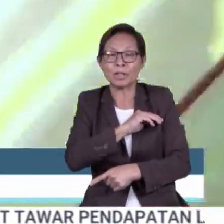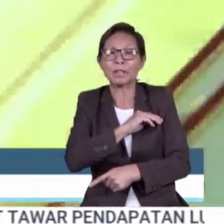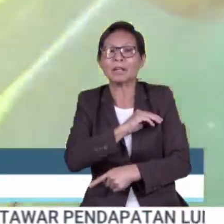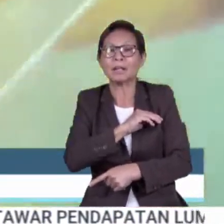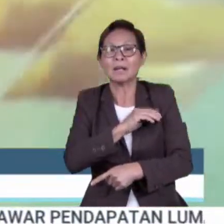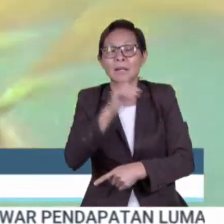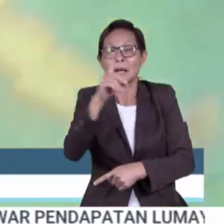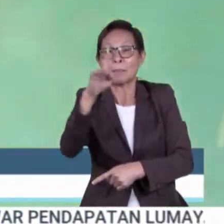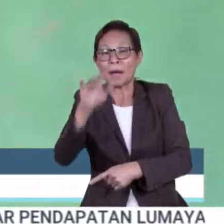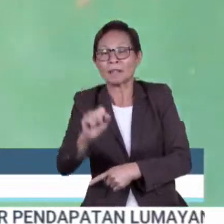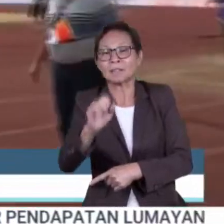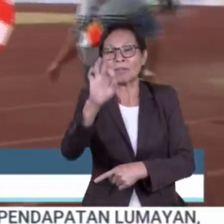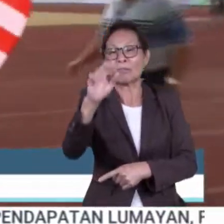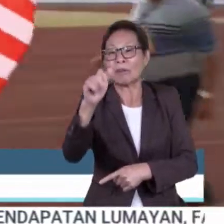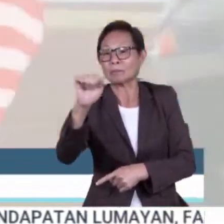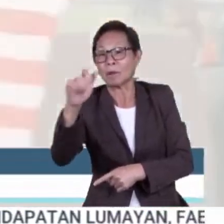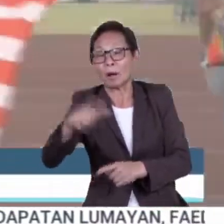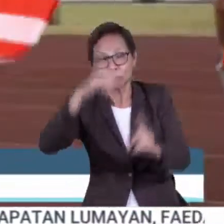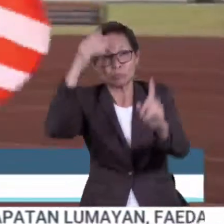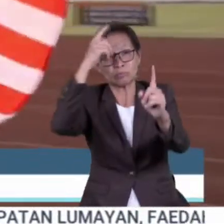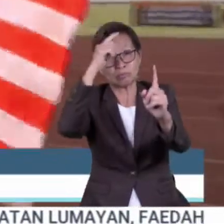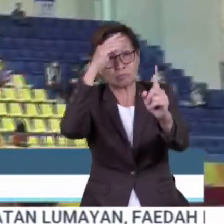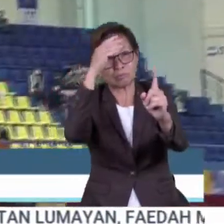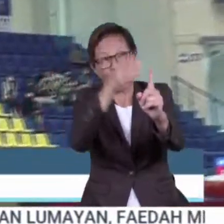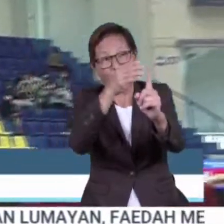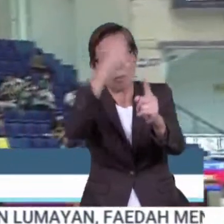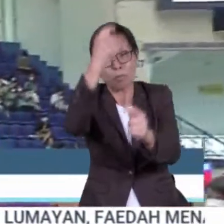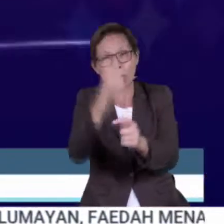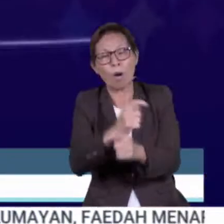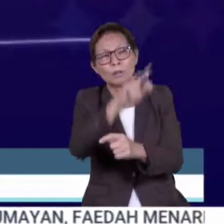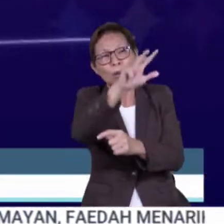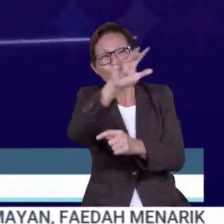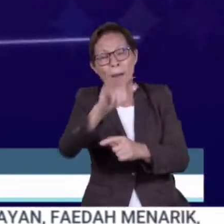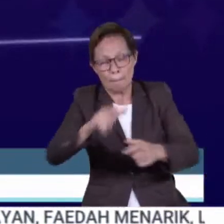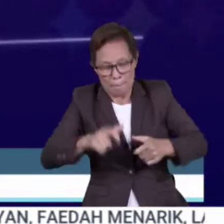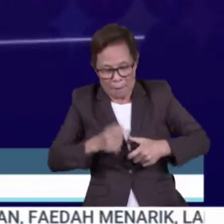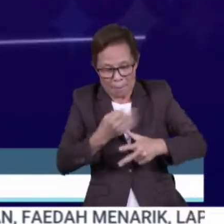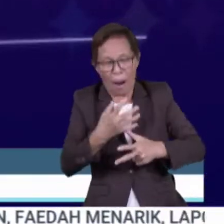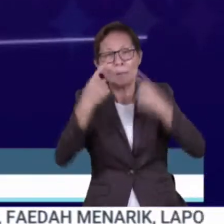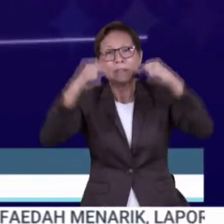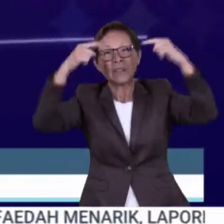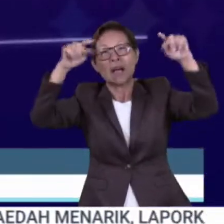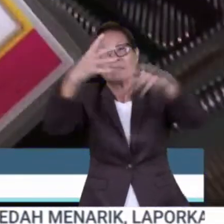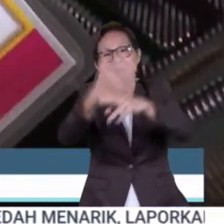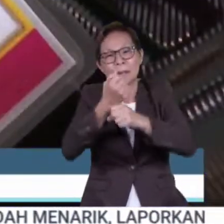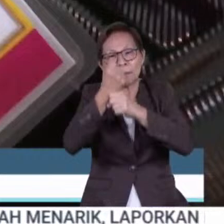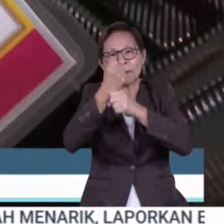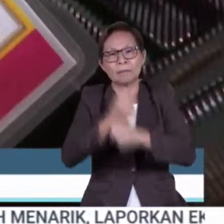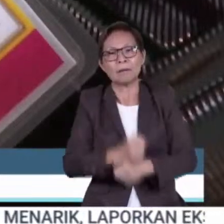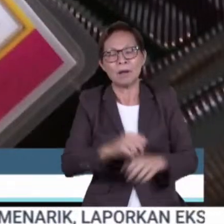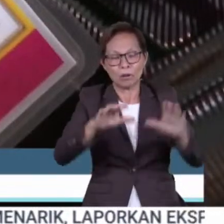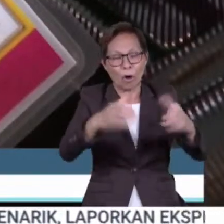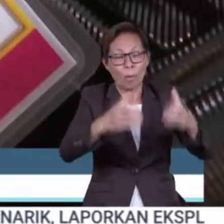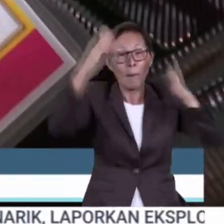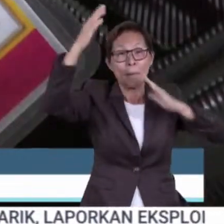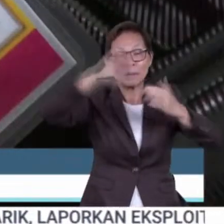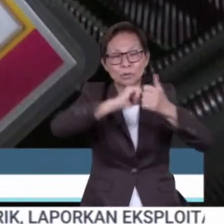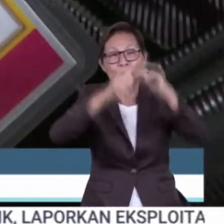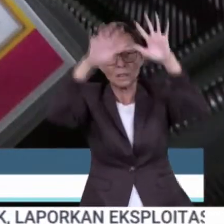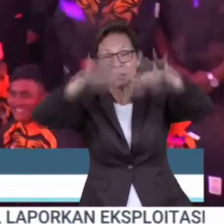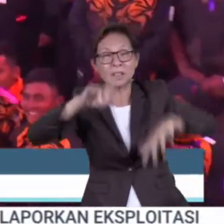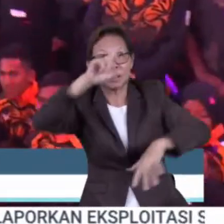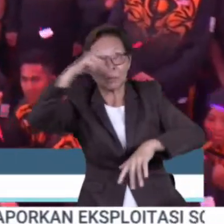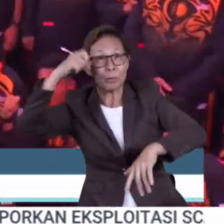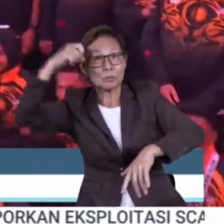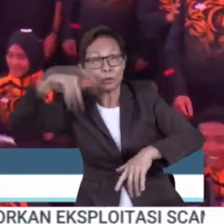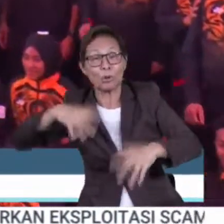Azumu menetapkan sasaran realistik 36 pingat emas yang kemudian berjaya dicapai. Kontingen Malaysia ke Sukan C Kemboja